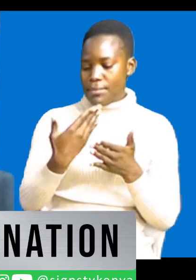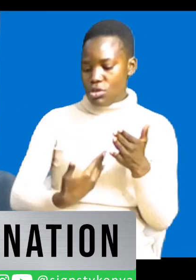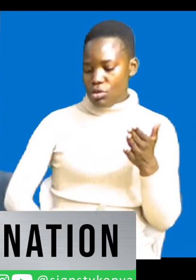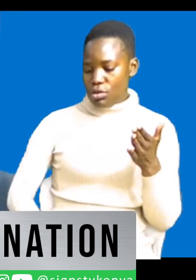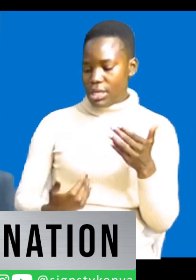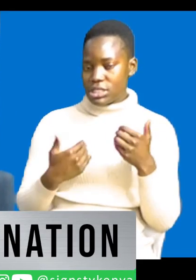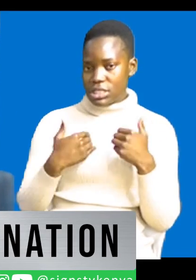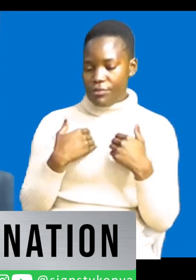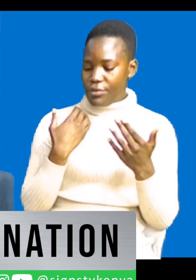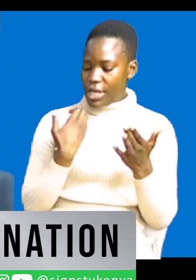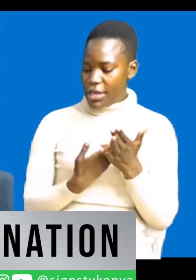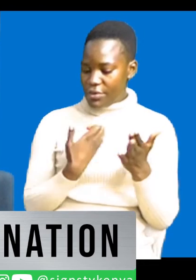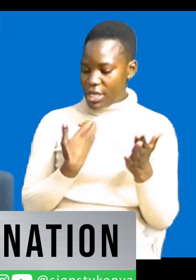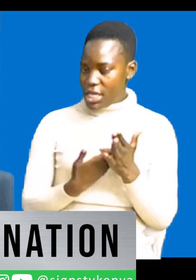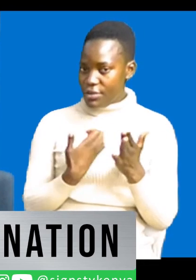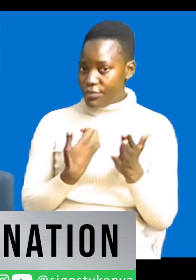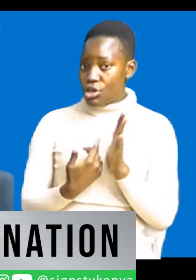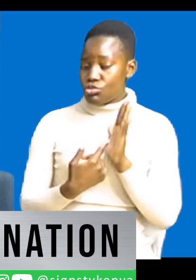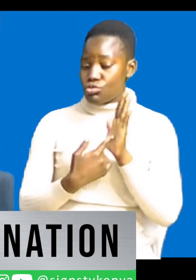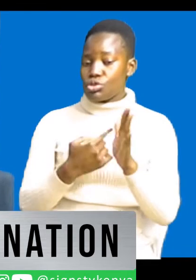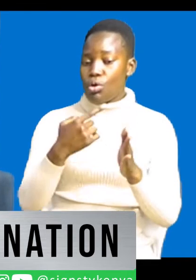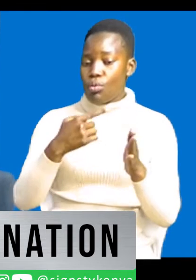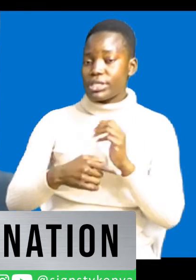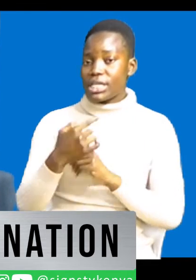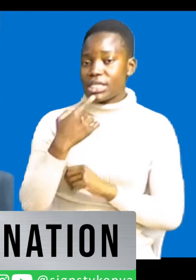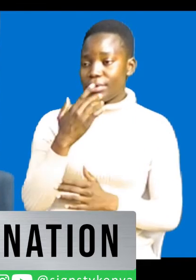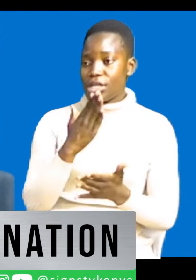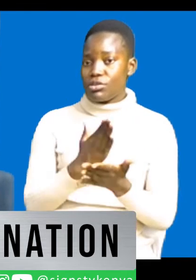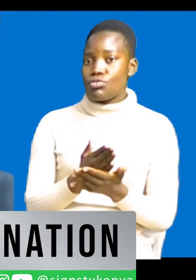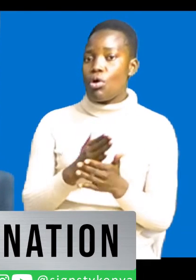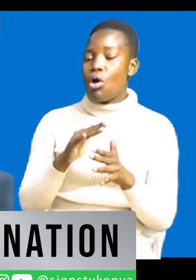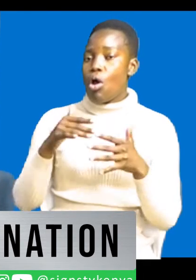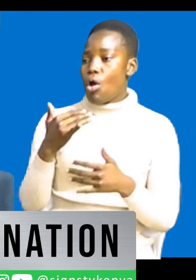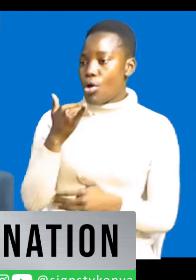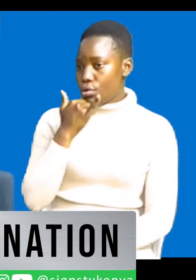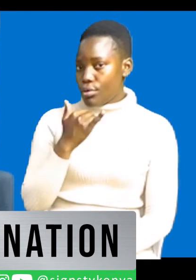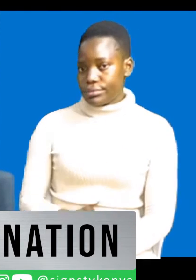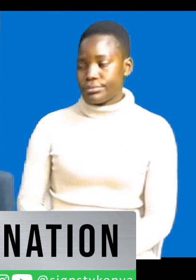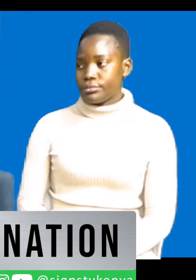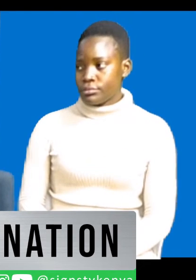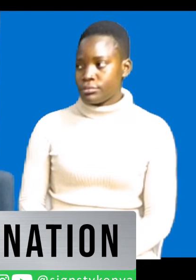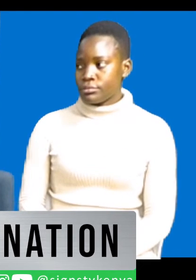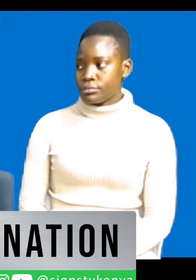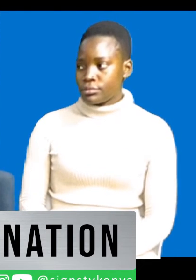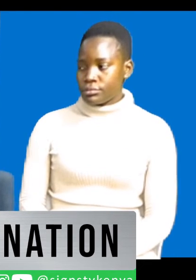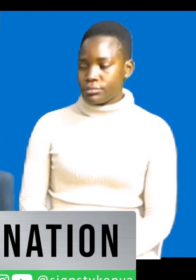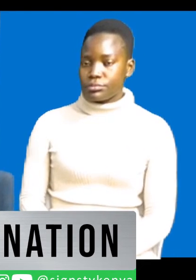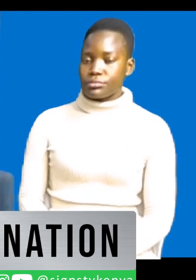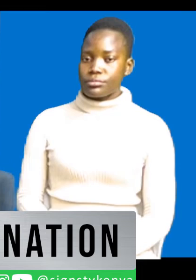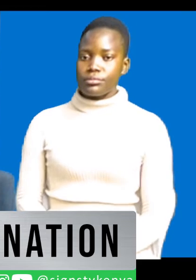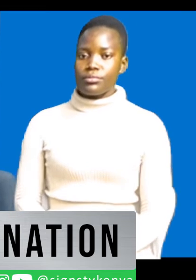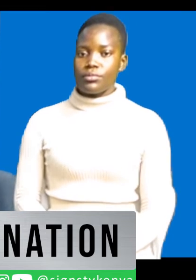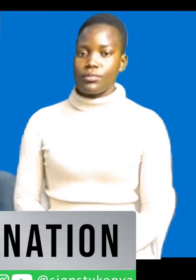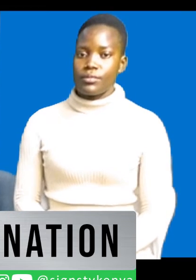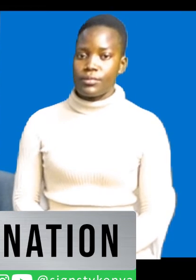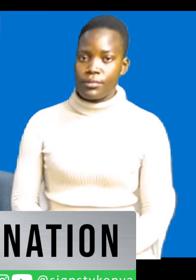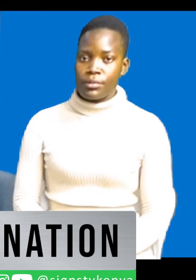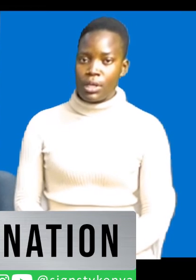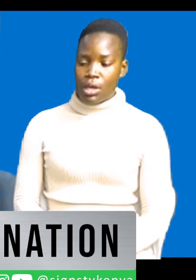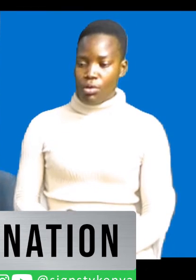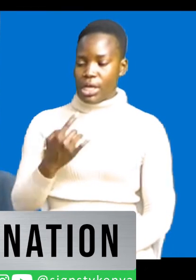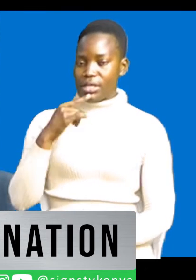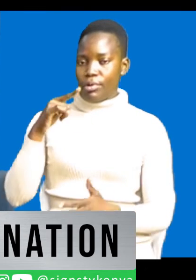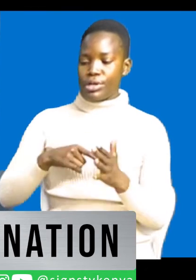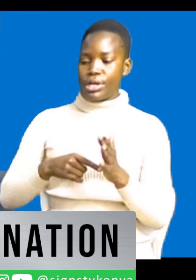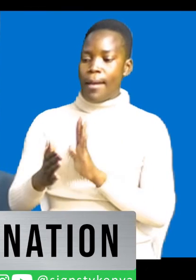kuonyesha hiyo kitu anasema ni ukweli ama si ukweli. Imesemekana Matiang'i anakuwa arrested because of felony. Ulisikia kitu kama